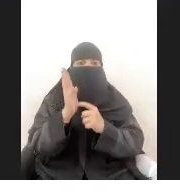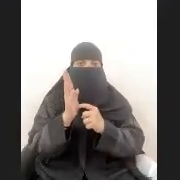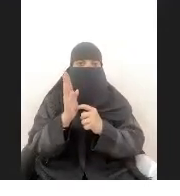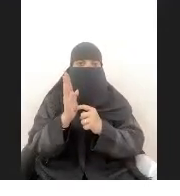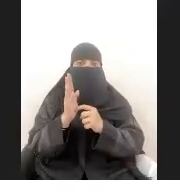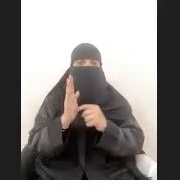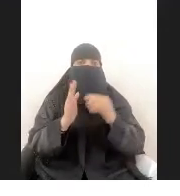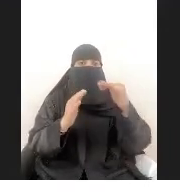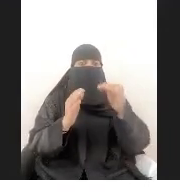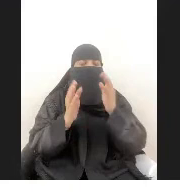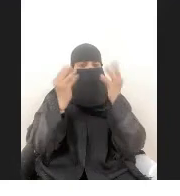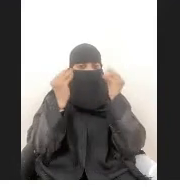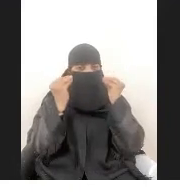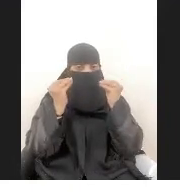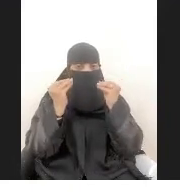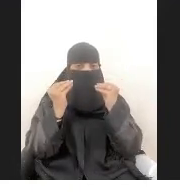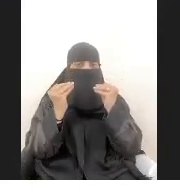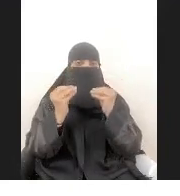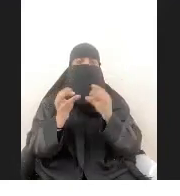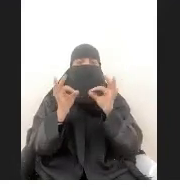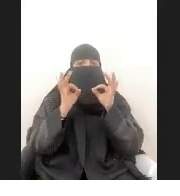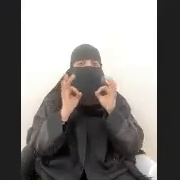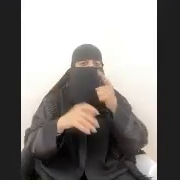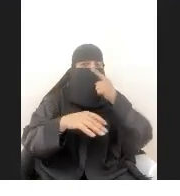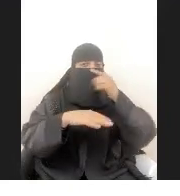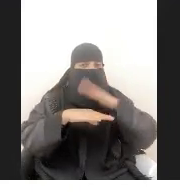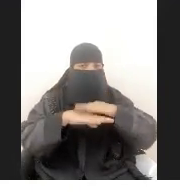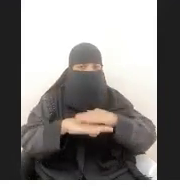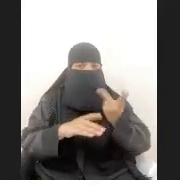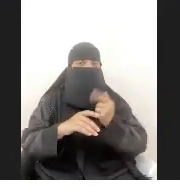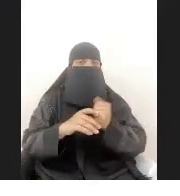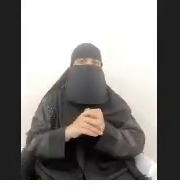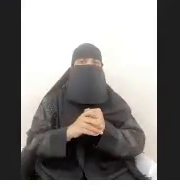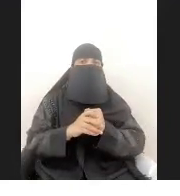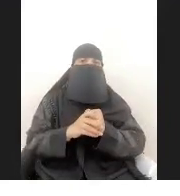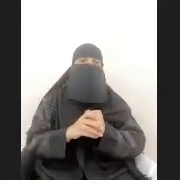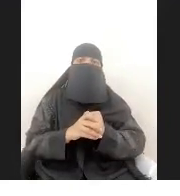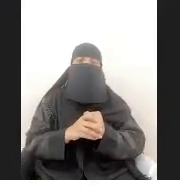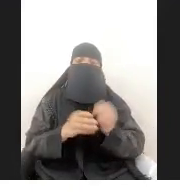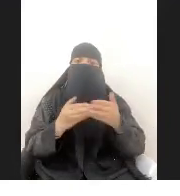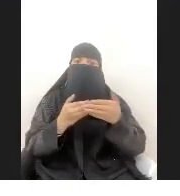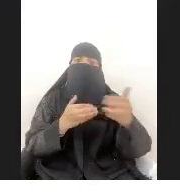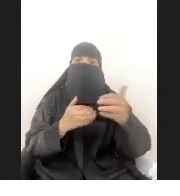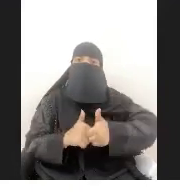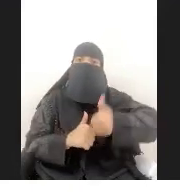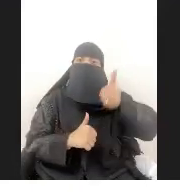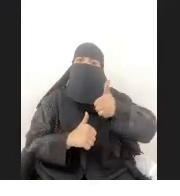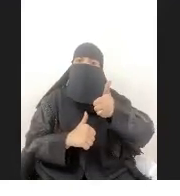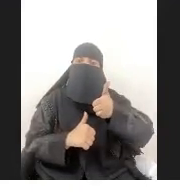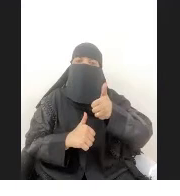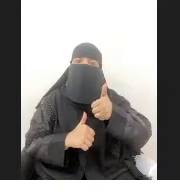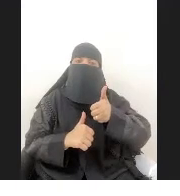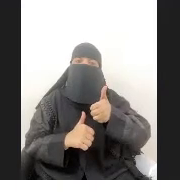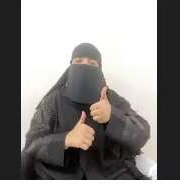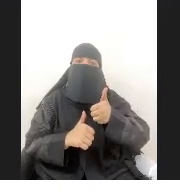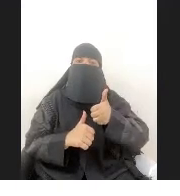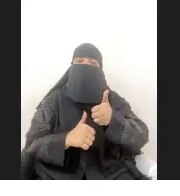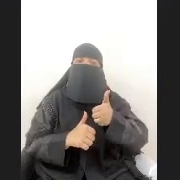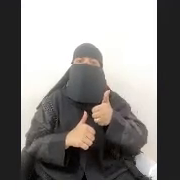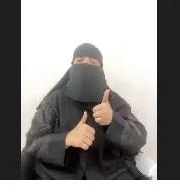بما يتوافق مع النظريات التربوية هذه اللي ذكرناها، دائما يقول لك أنه الأفضل أن توضع المعلومات في شكل